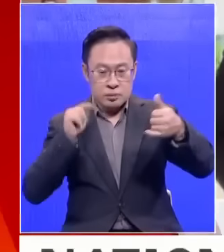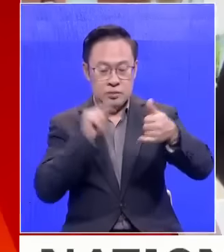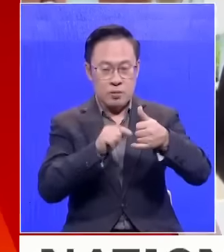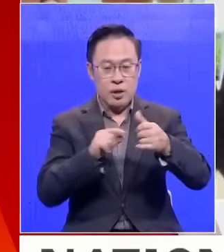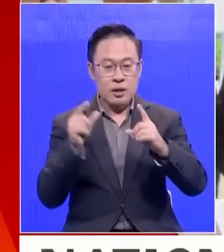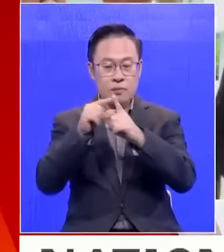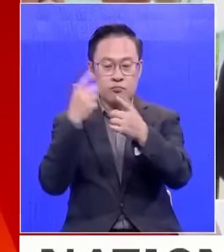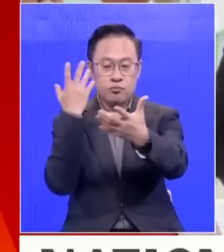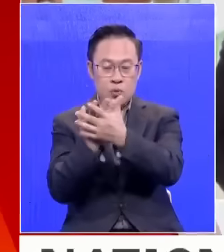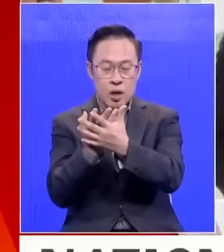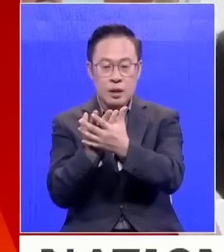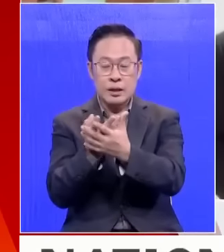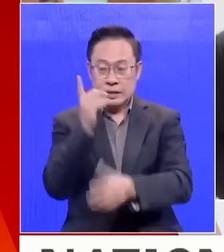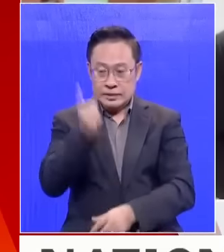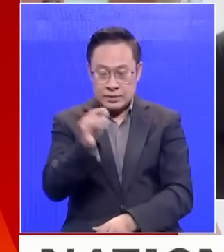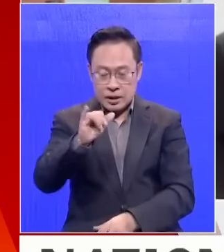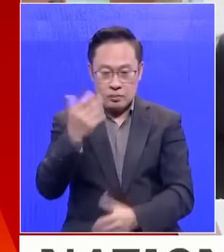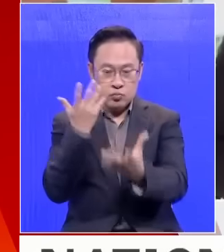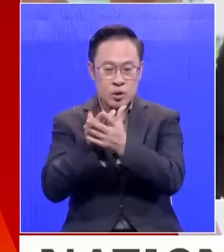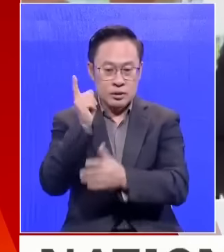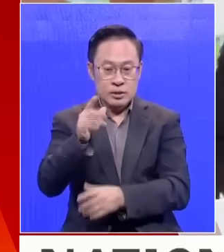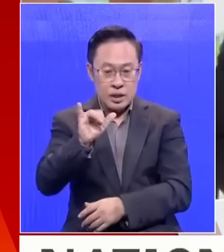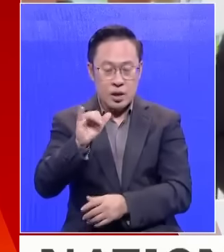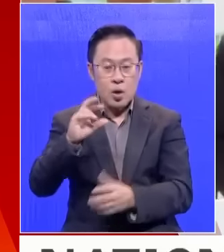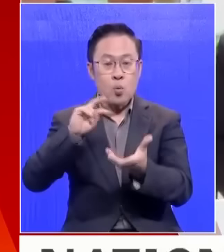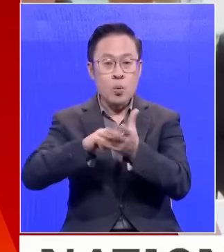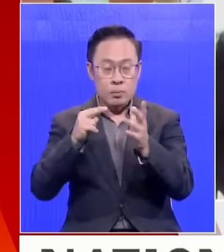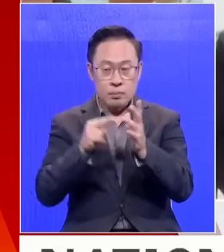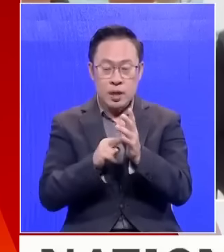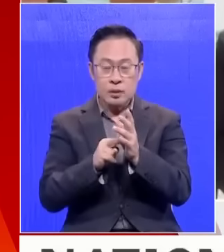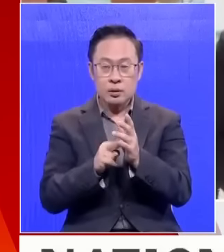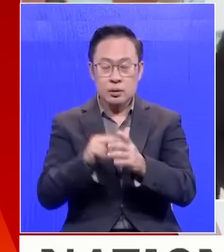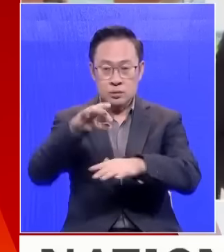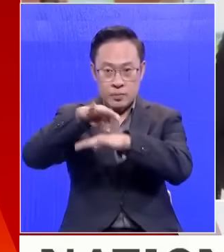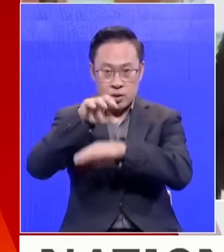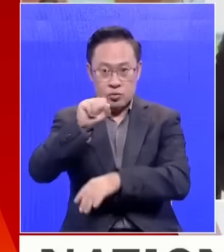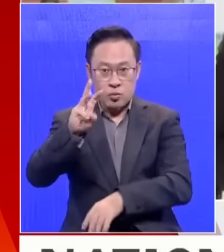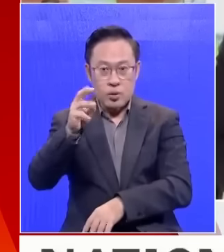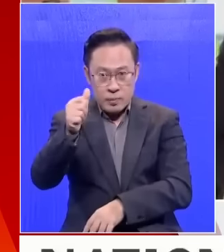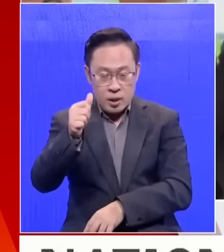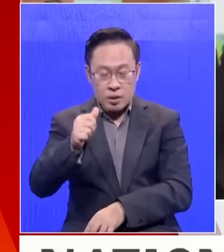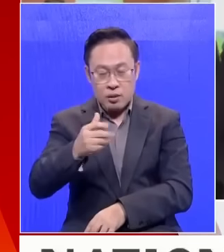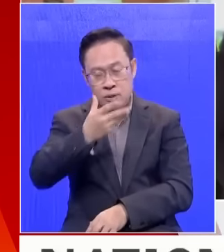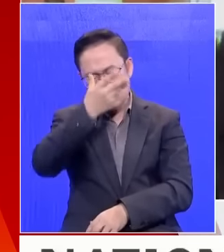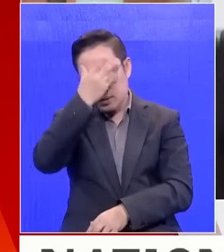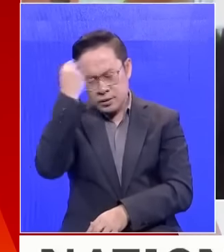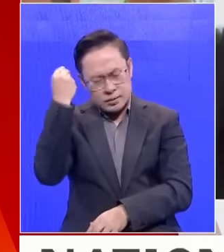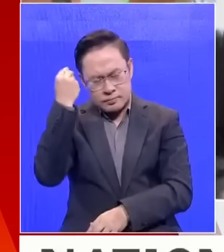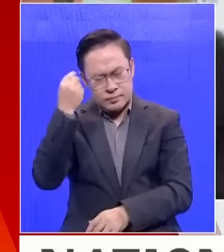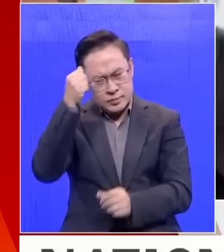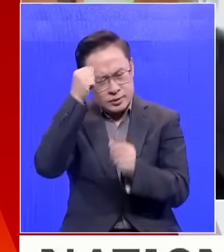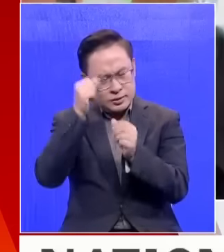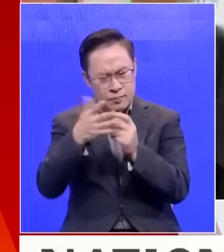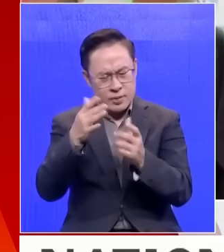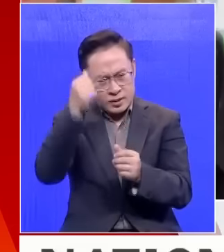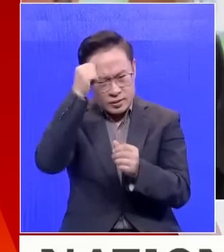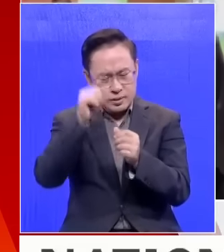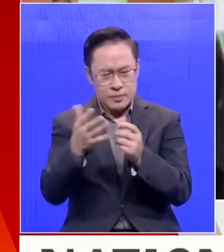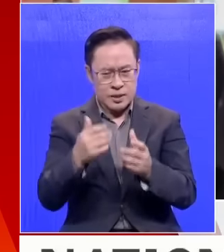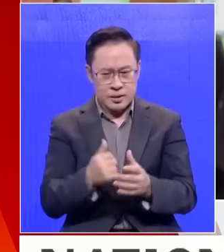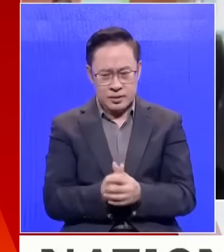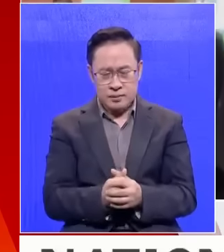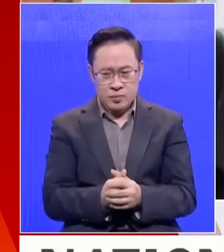ไม่ได้ไม่ทราบว่าขาดคุณสมบัติหรือไม่เพราะจำไม่ได้ไม่ได้บอกคือหมายถึงว่าจำในข้อกฎหมายไม่ได้